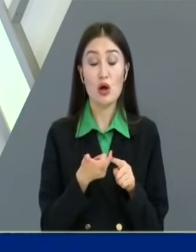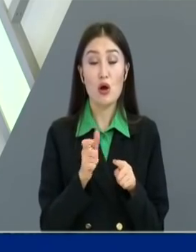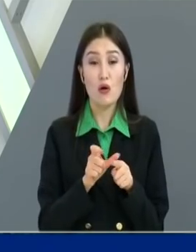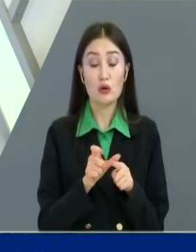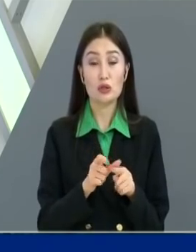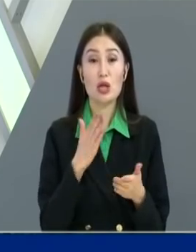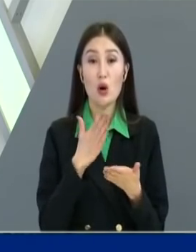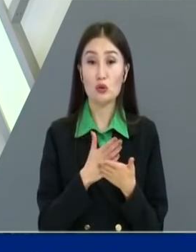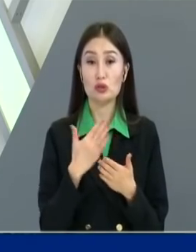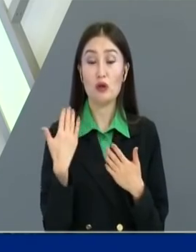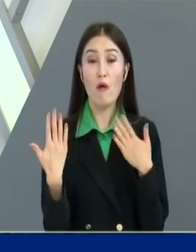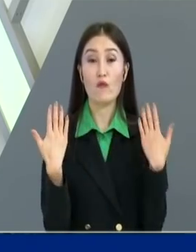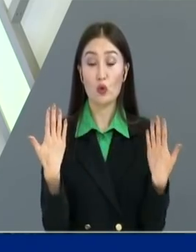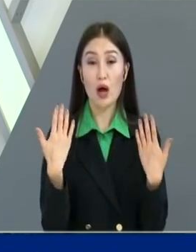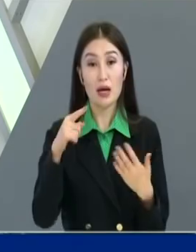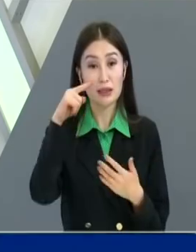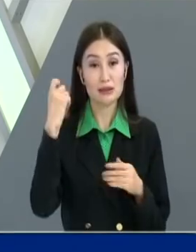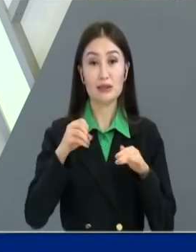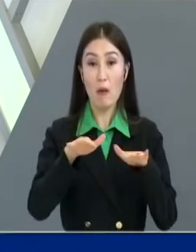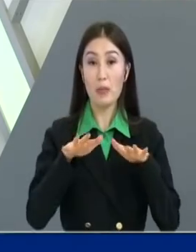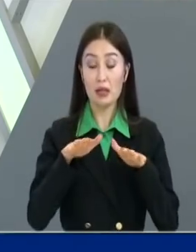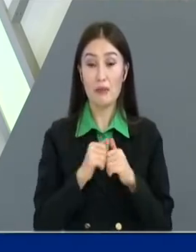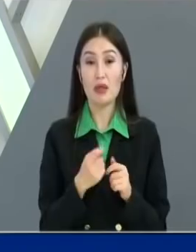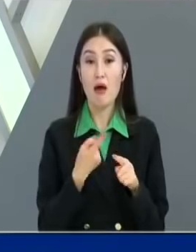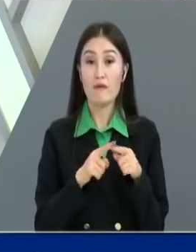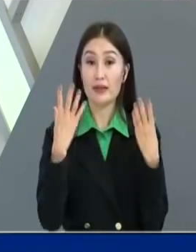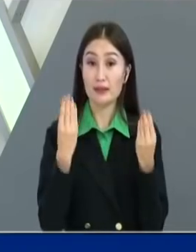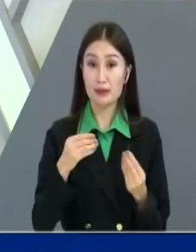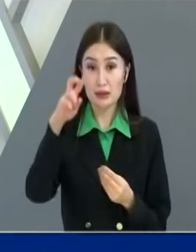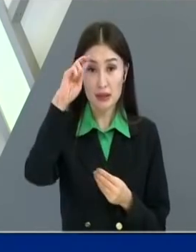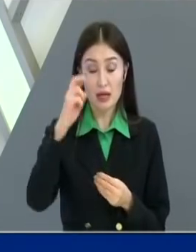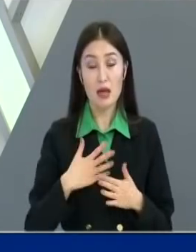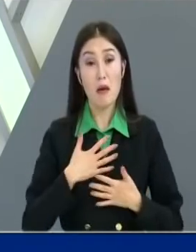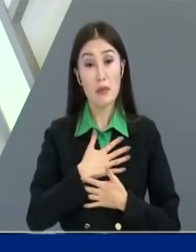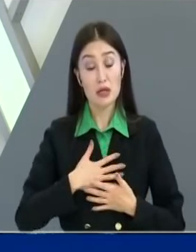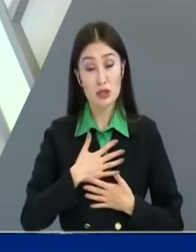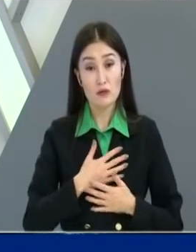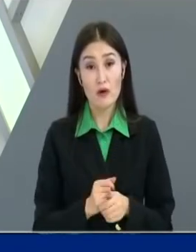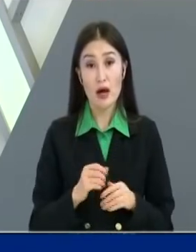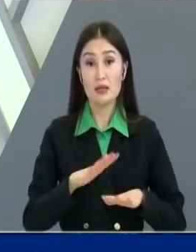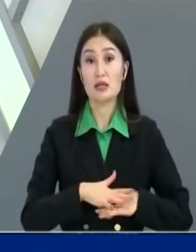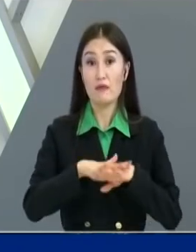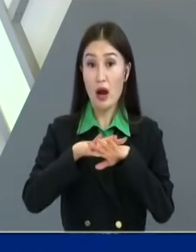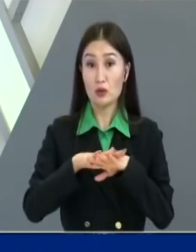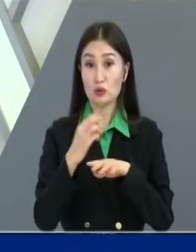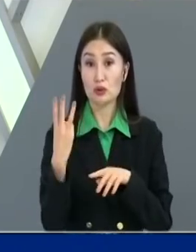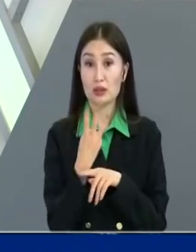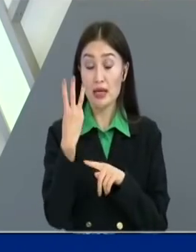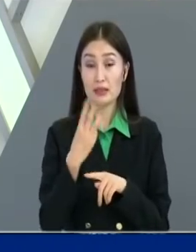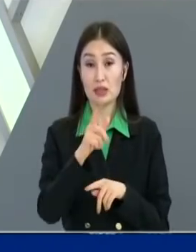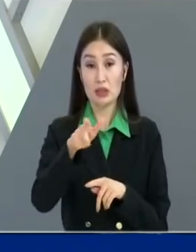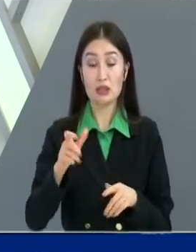проблемы находится в руках кыргызского парламента. В эти дни страна фактически переживает третью революцию. У граждан были